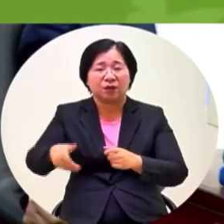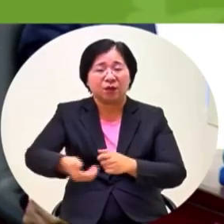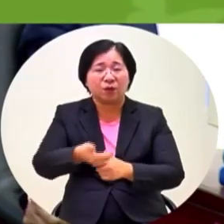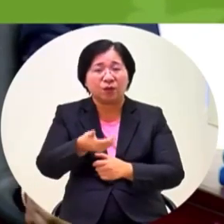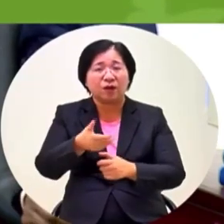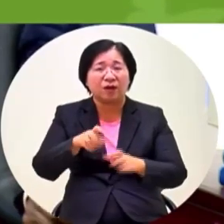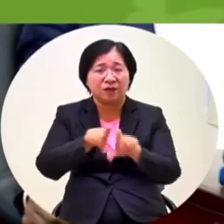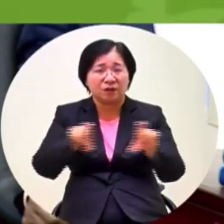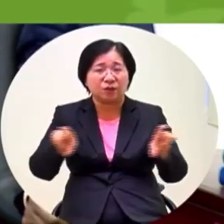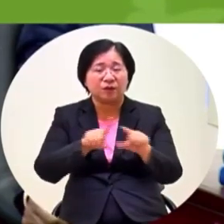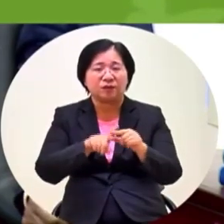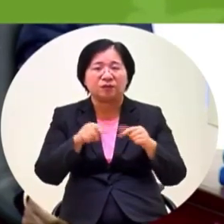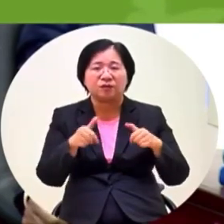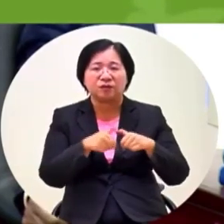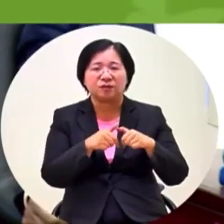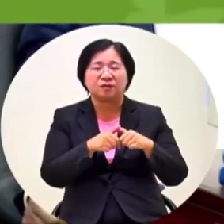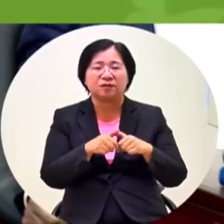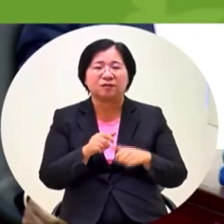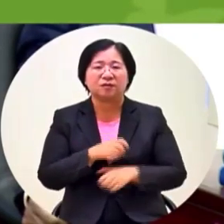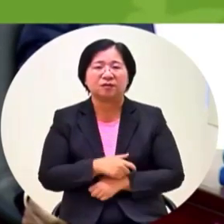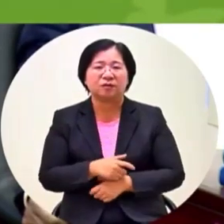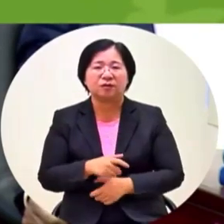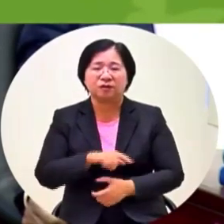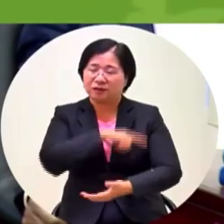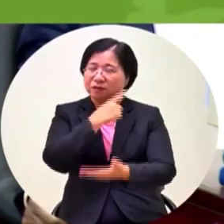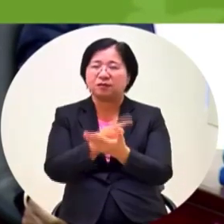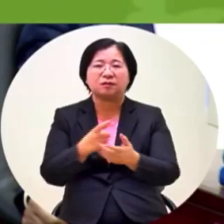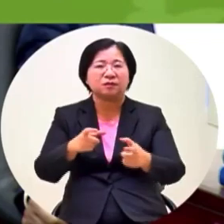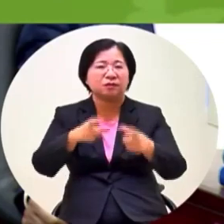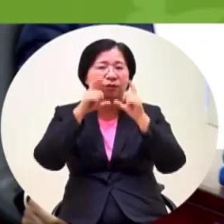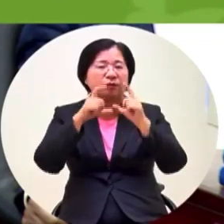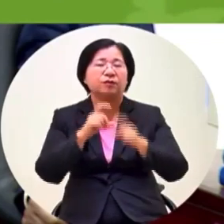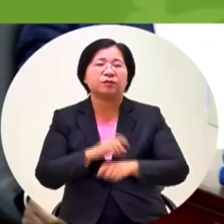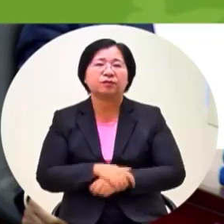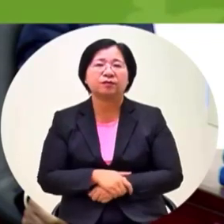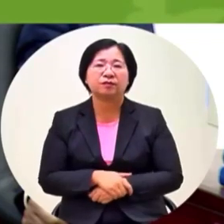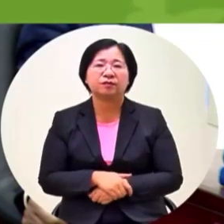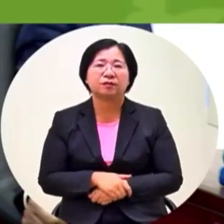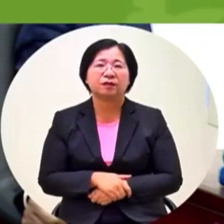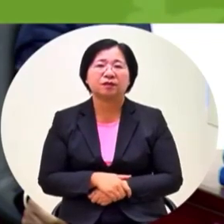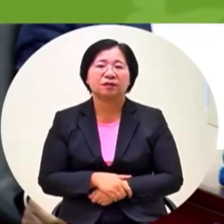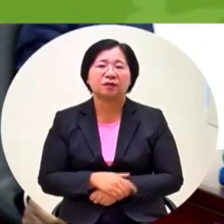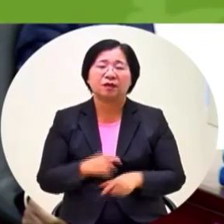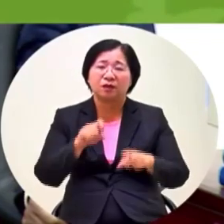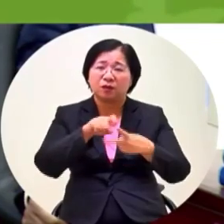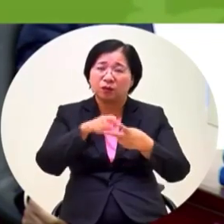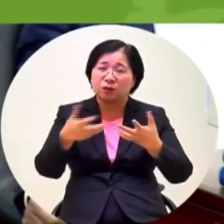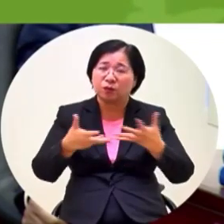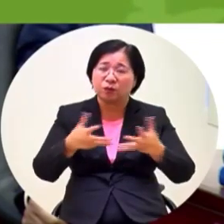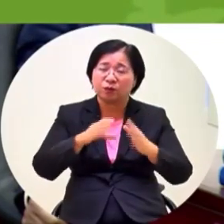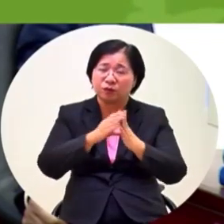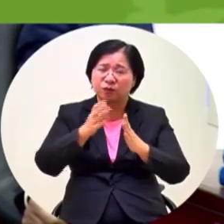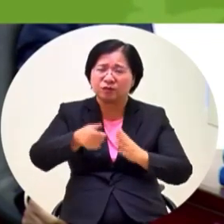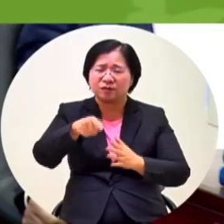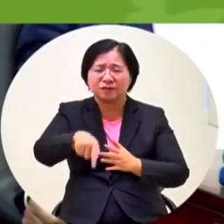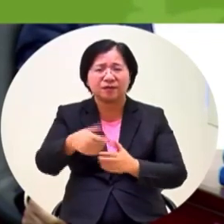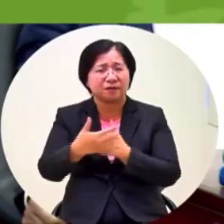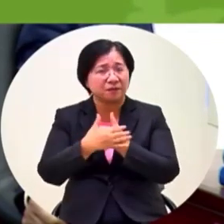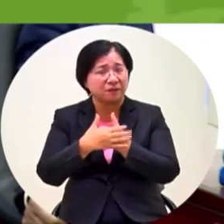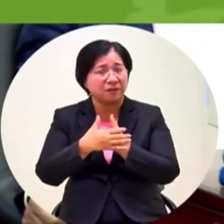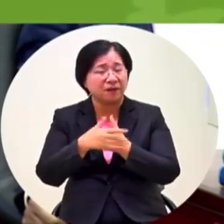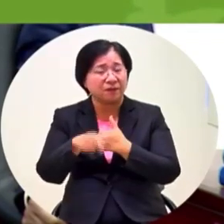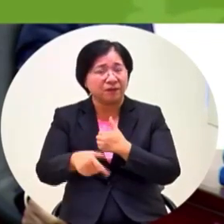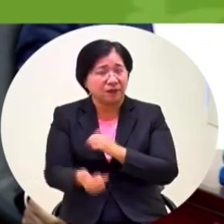求全面要恢复，是不是挖管公务局长是不是这个可以来协助，赶